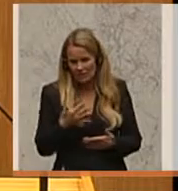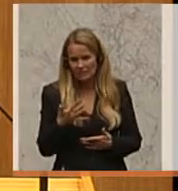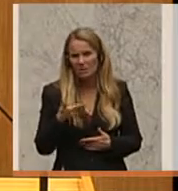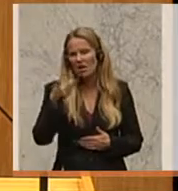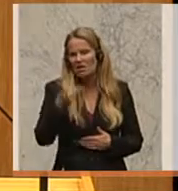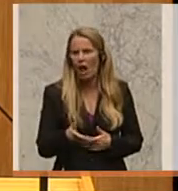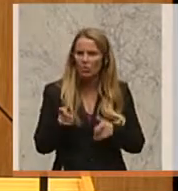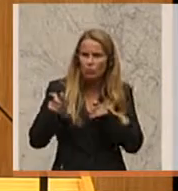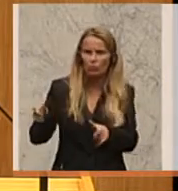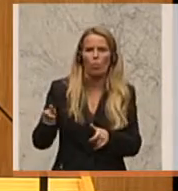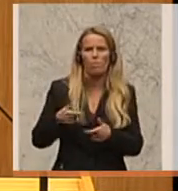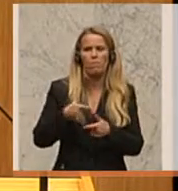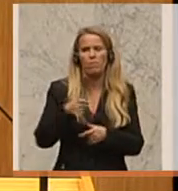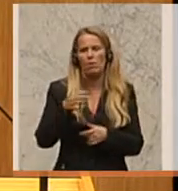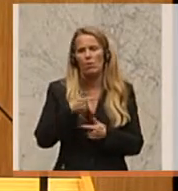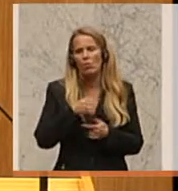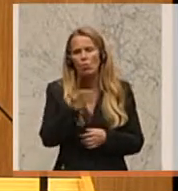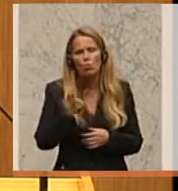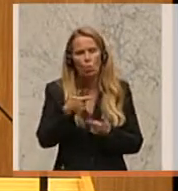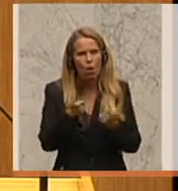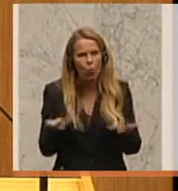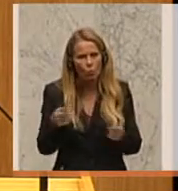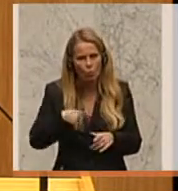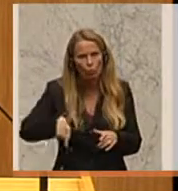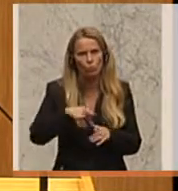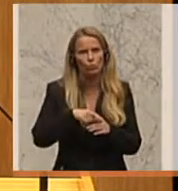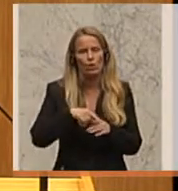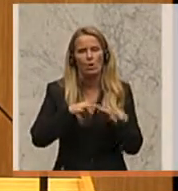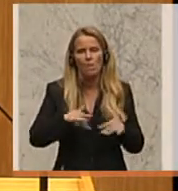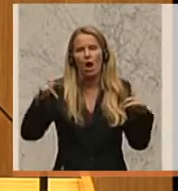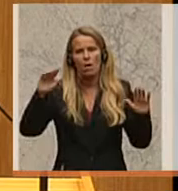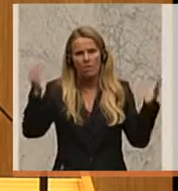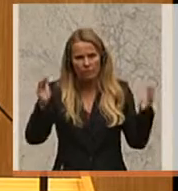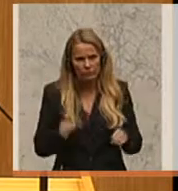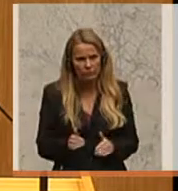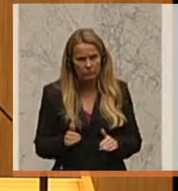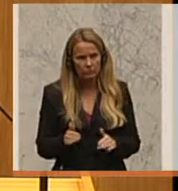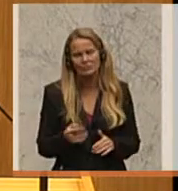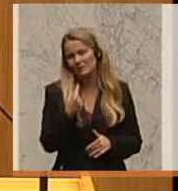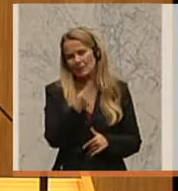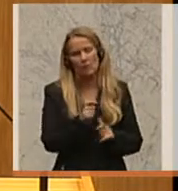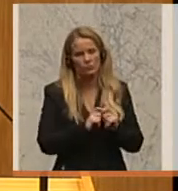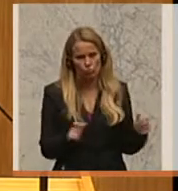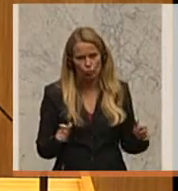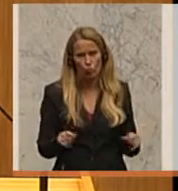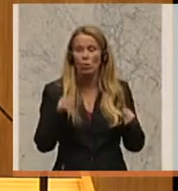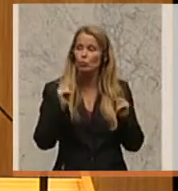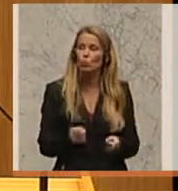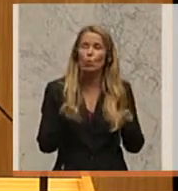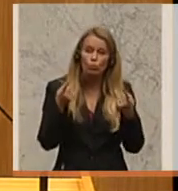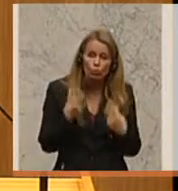Gehälterstopp, Nulllohnrunde, Verkleinerung des Parlaments auch selbst schuld. Sie sollte schleunigst mit